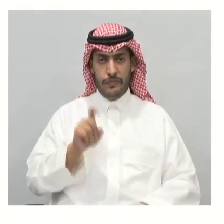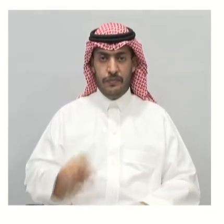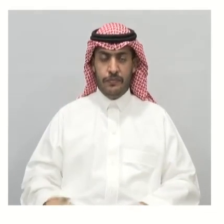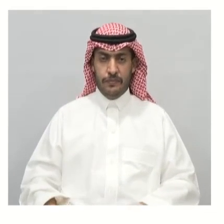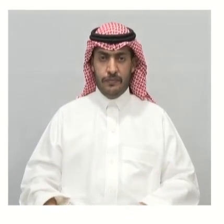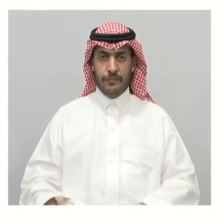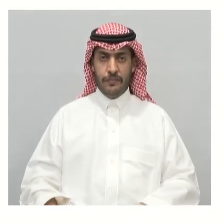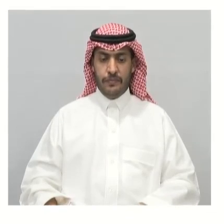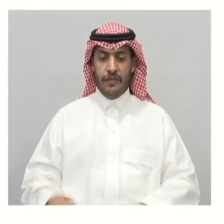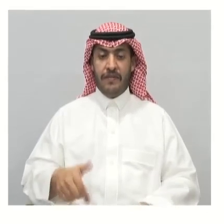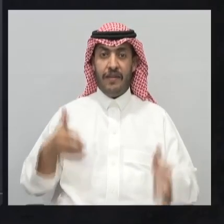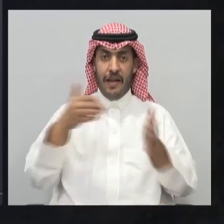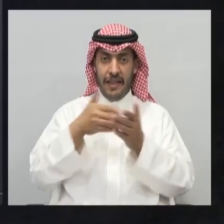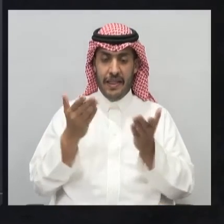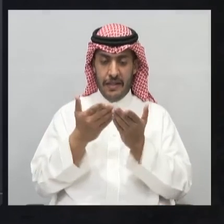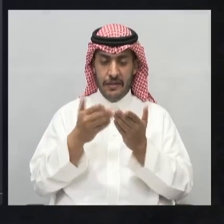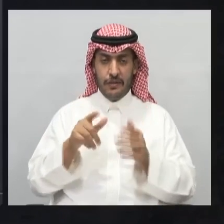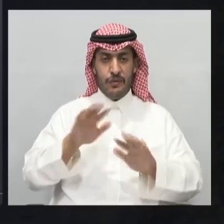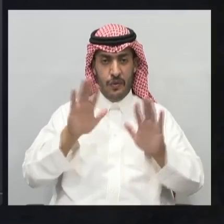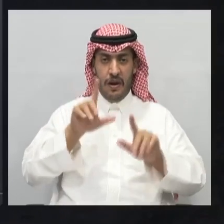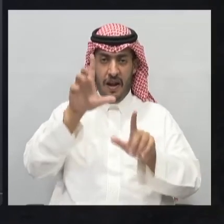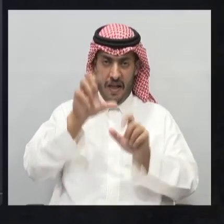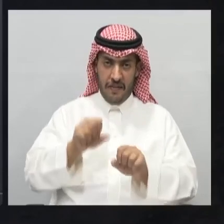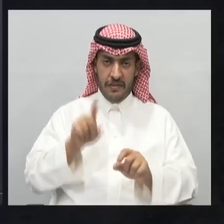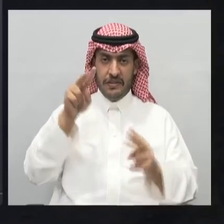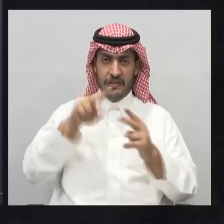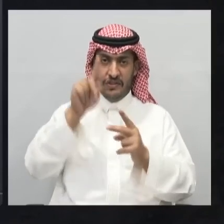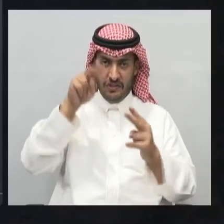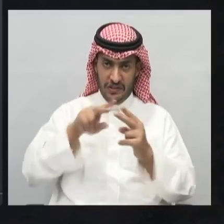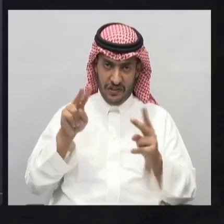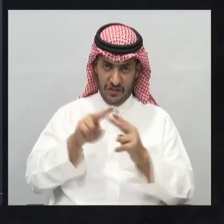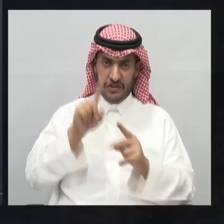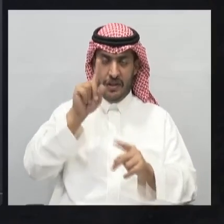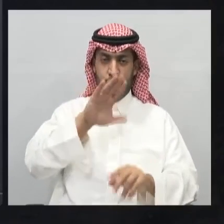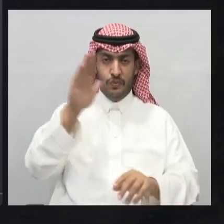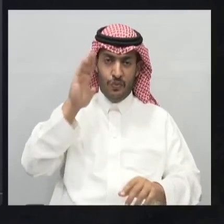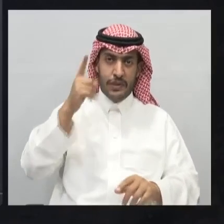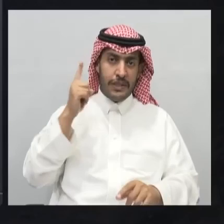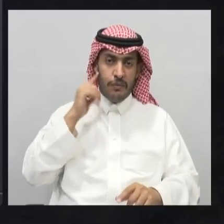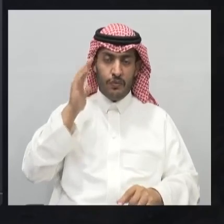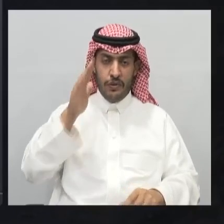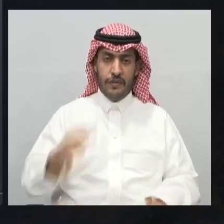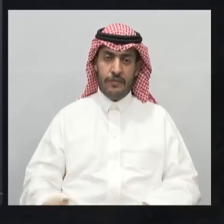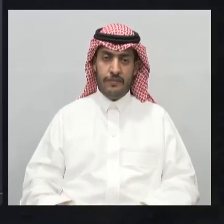السلام في ختام درسنا نستودعكم الله الى لقاء جديد شاكرا لكم حسن استماعكم